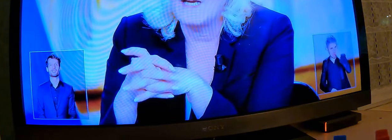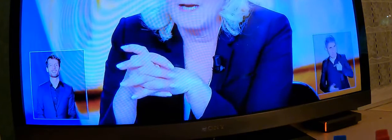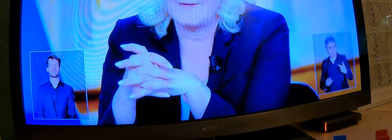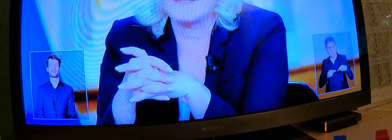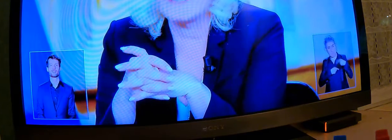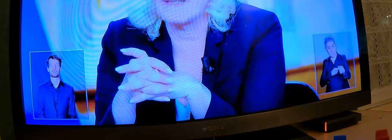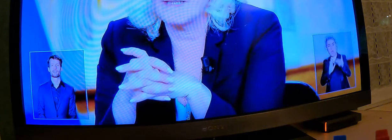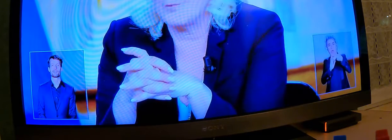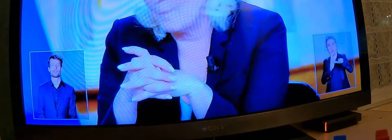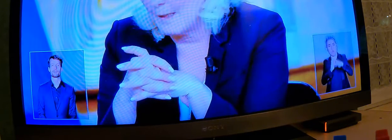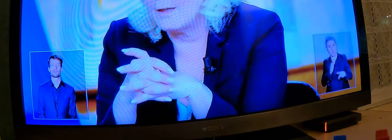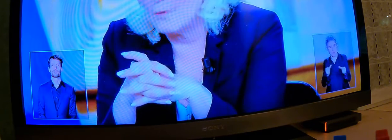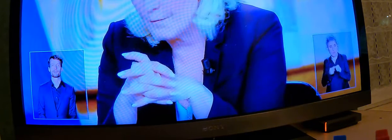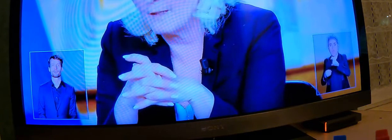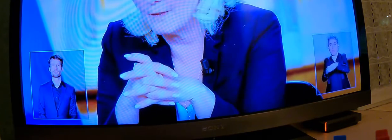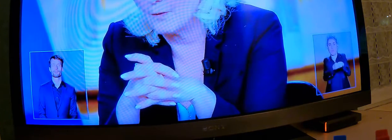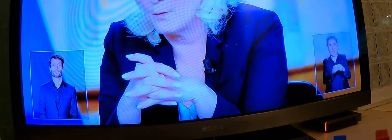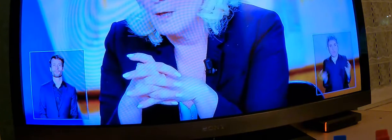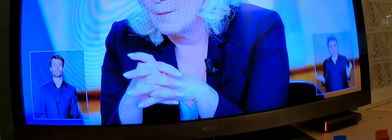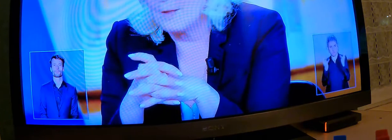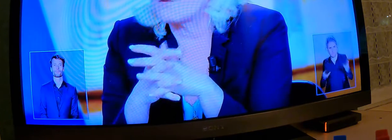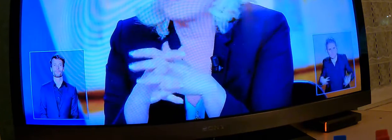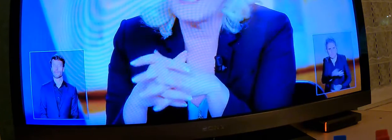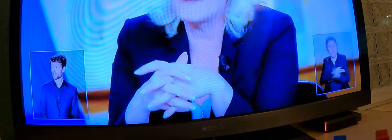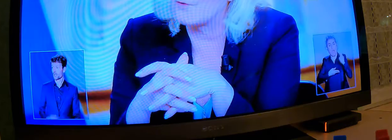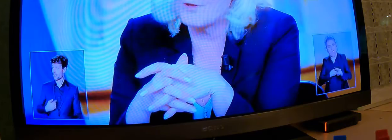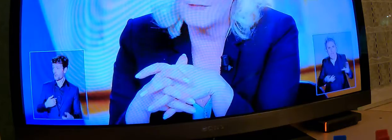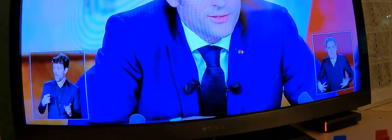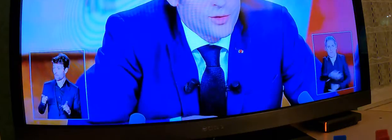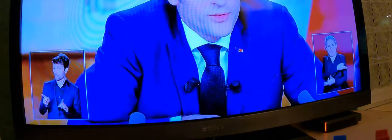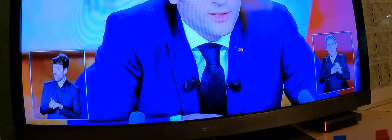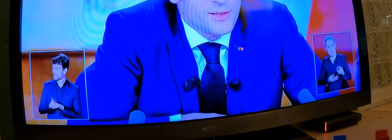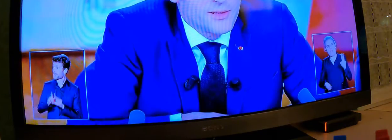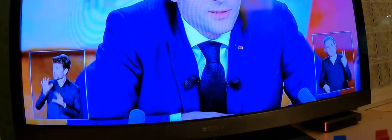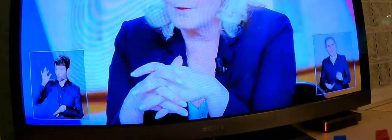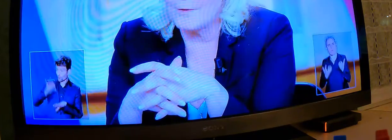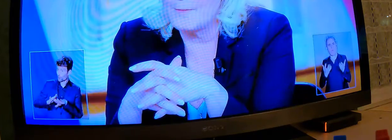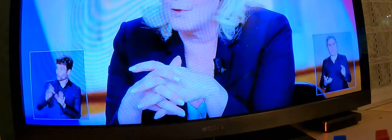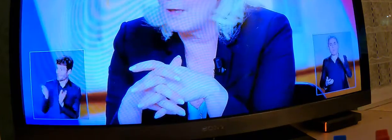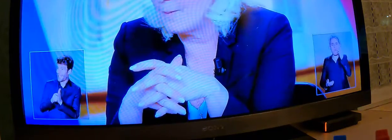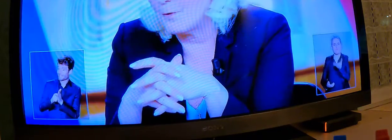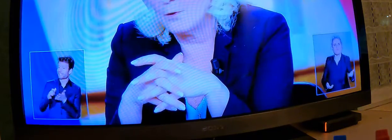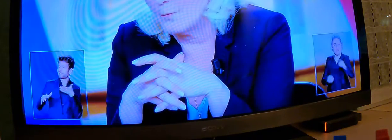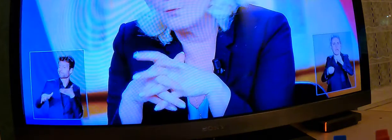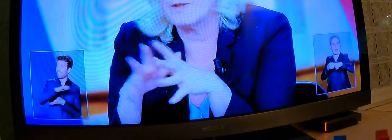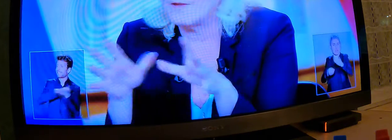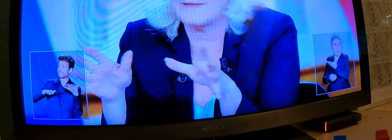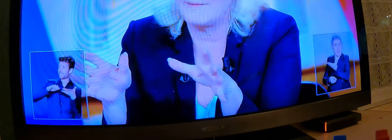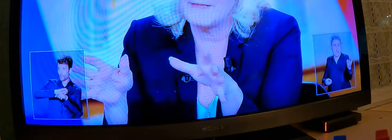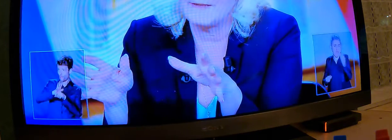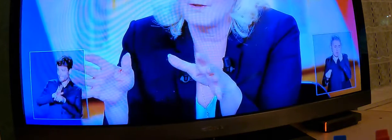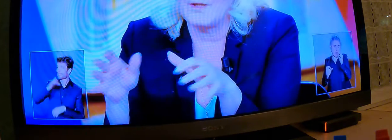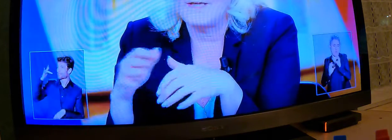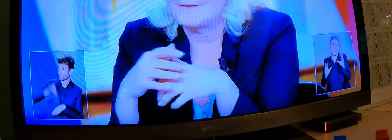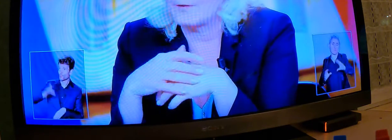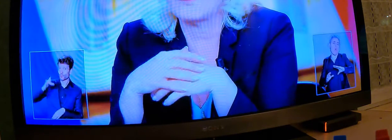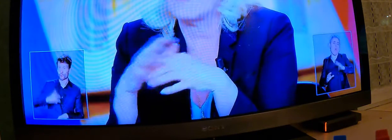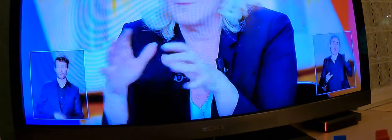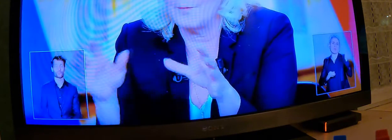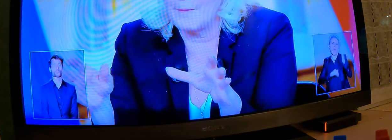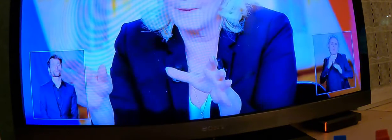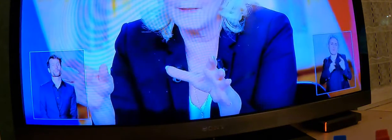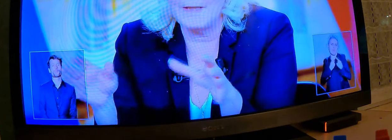l'automne avec les syndicats pour parler enfin avec eux. Mais moi aussi, Parce que je veux dire, ils ont eu ce sentiment, absolument, comme tous les corps intermédiaires d'ailleurs,